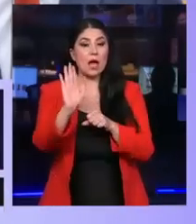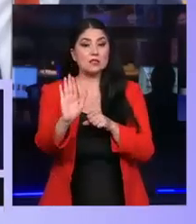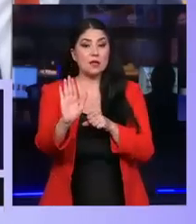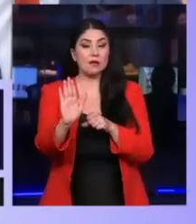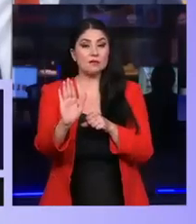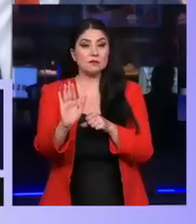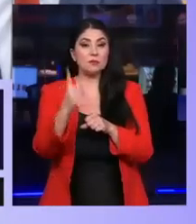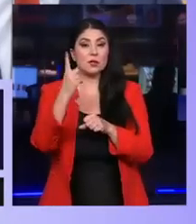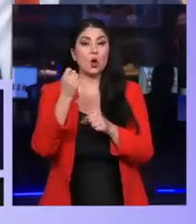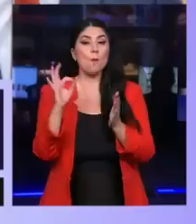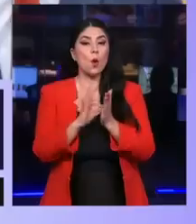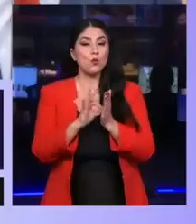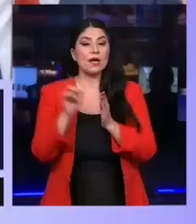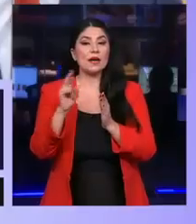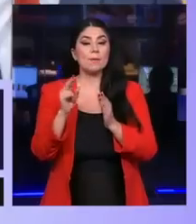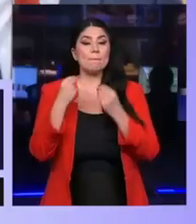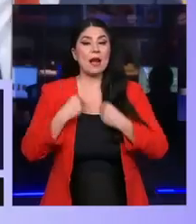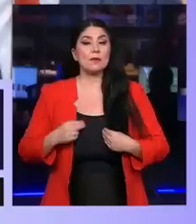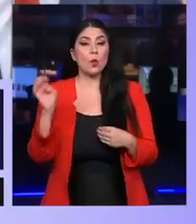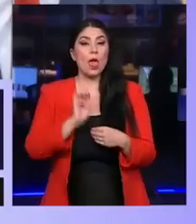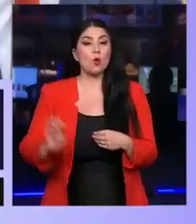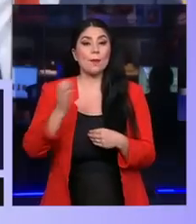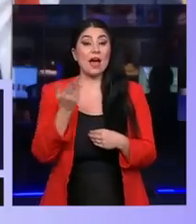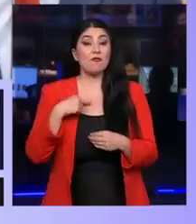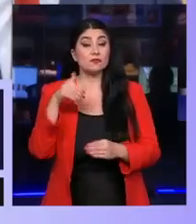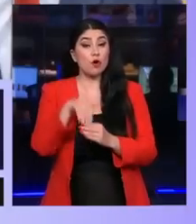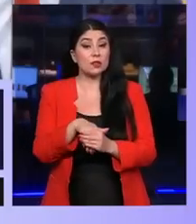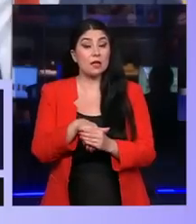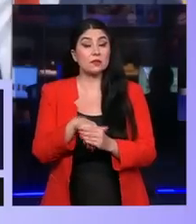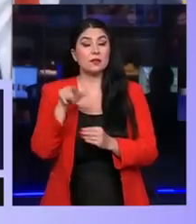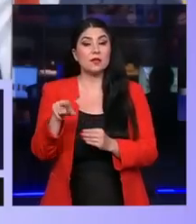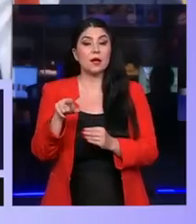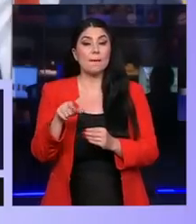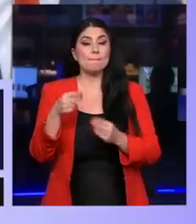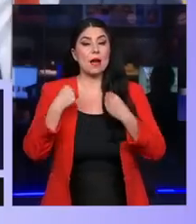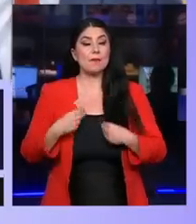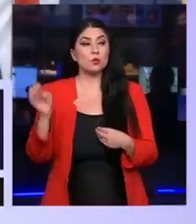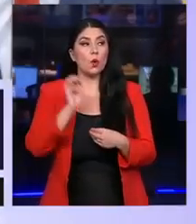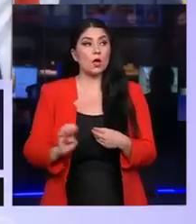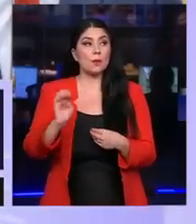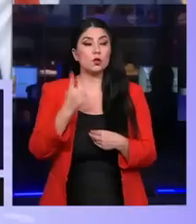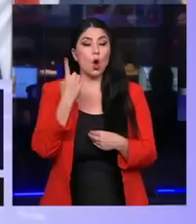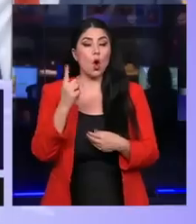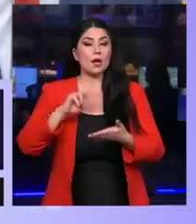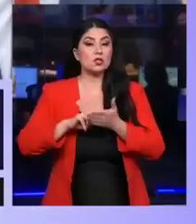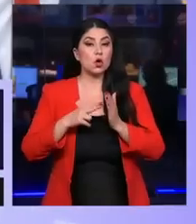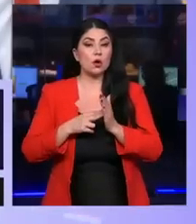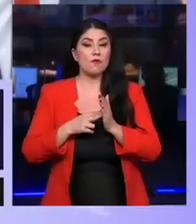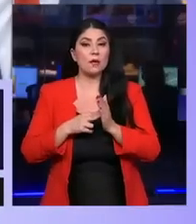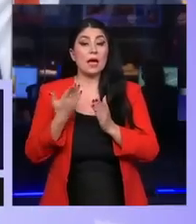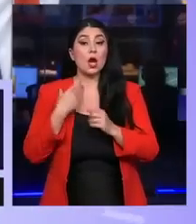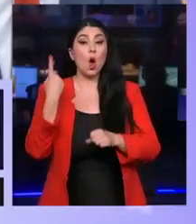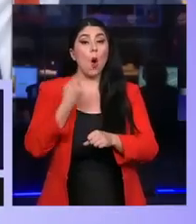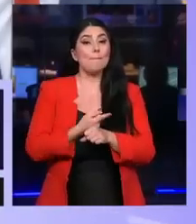printr-o inițiativă în Parlamentul European care a fost votată în Parlamentul European, respectiv o rezoluție prin care